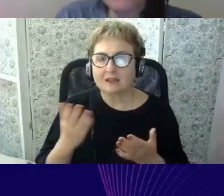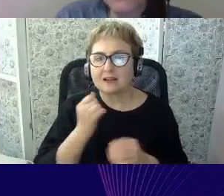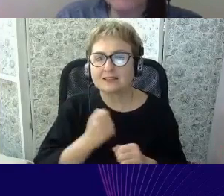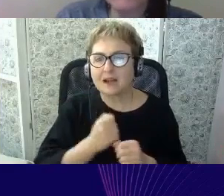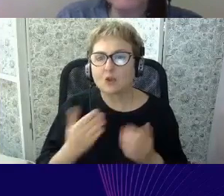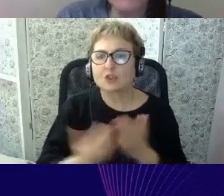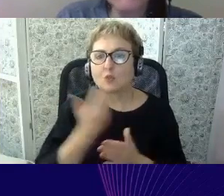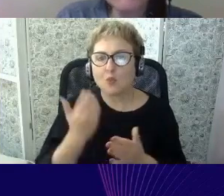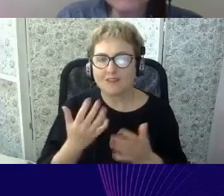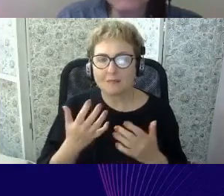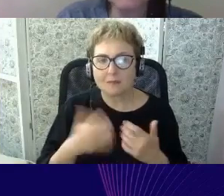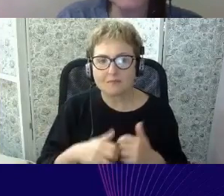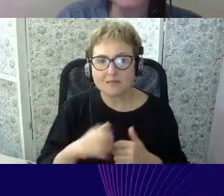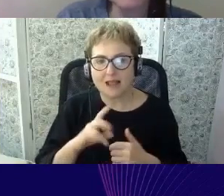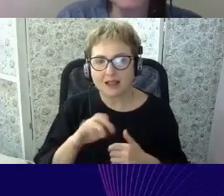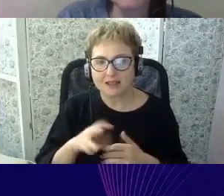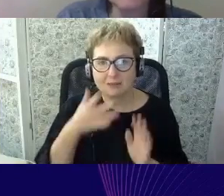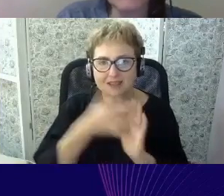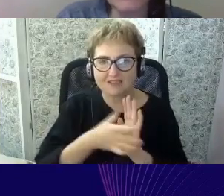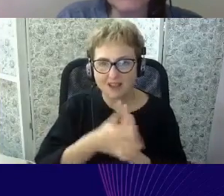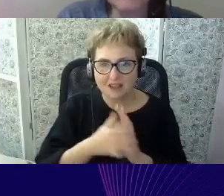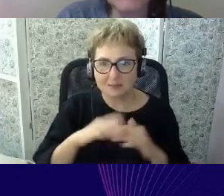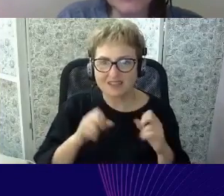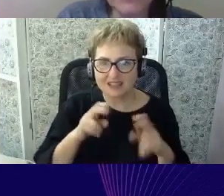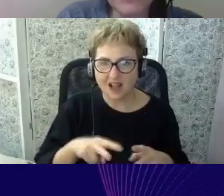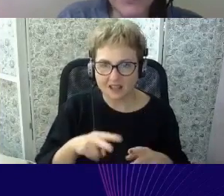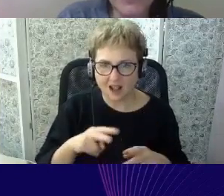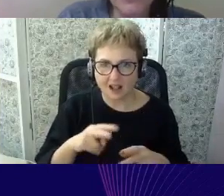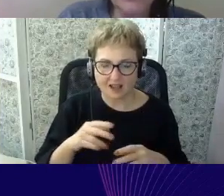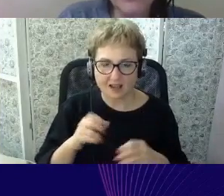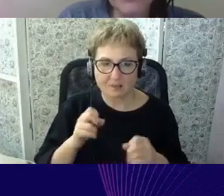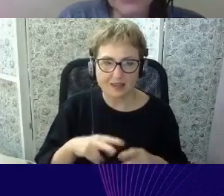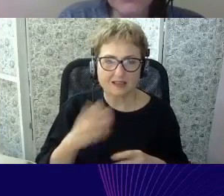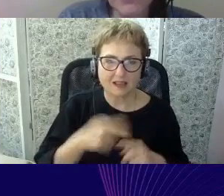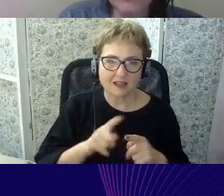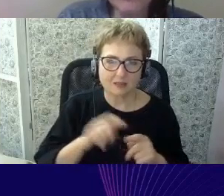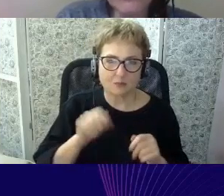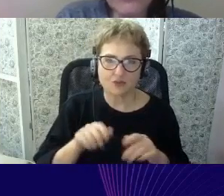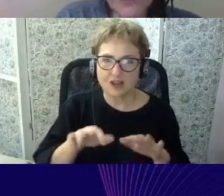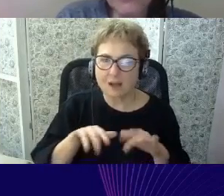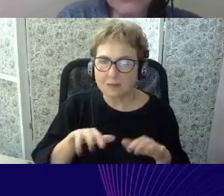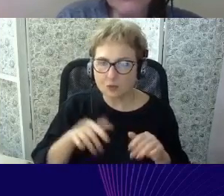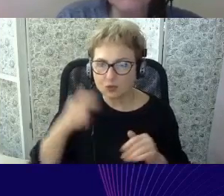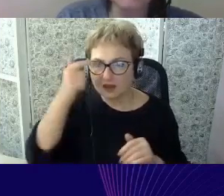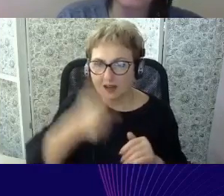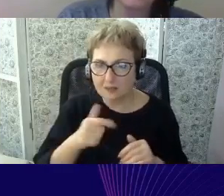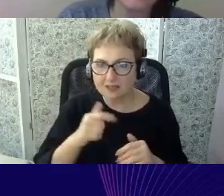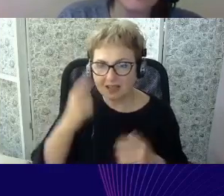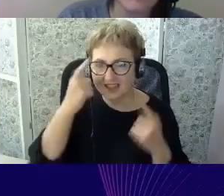разработки новых механизмов освоения профессиональных компетенций. Как правило, это компьютерная